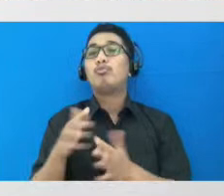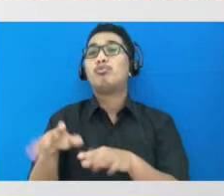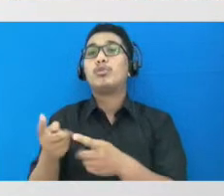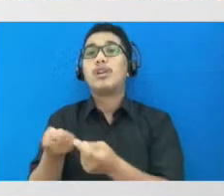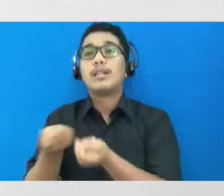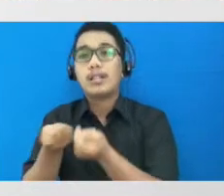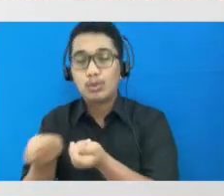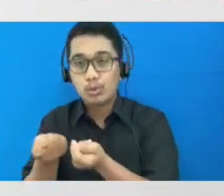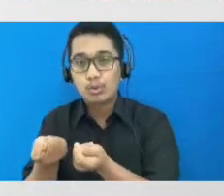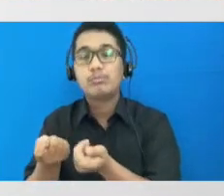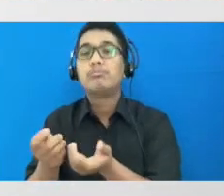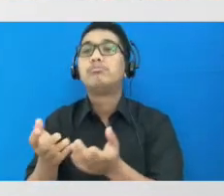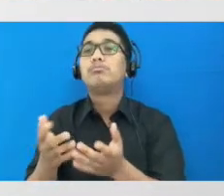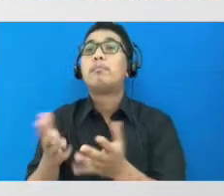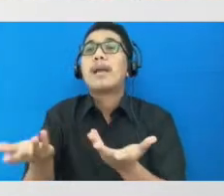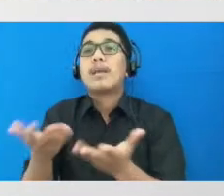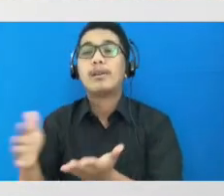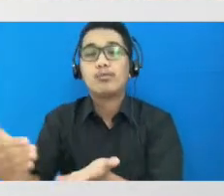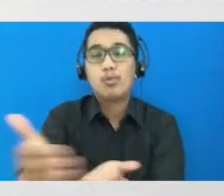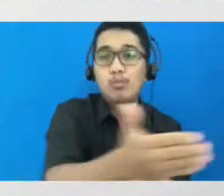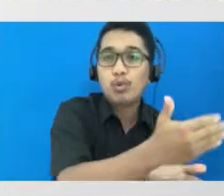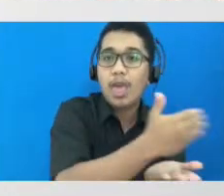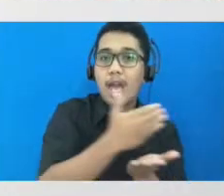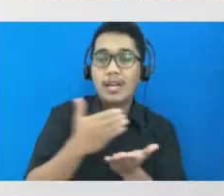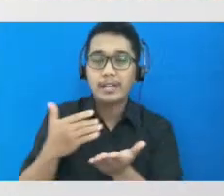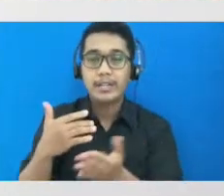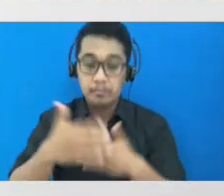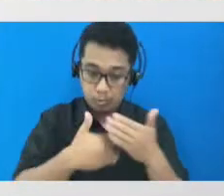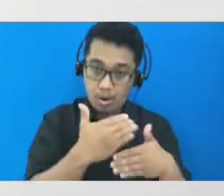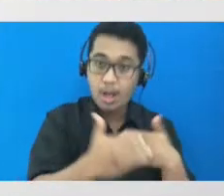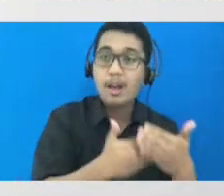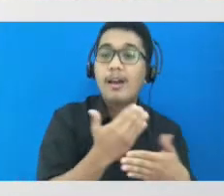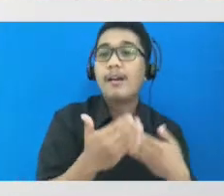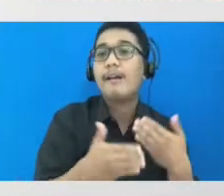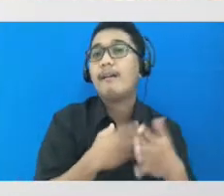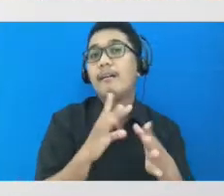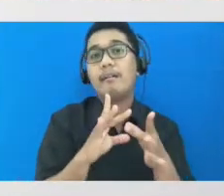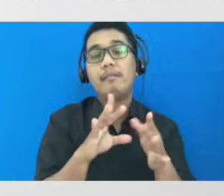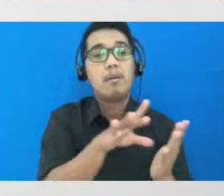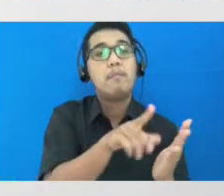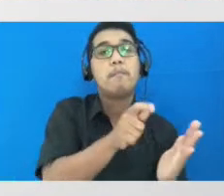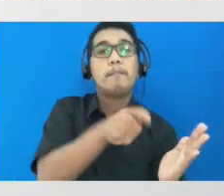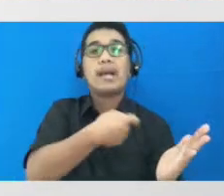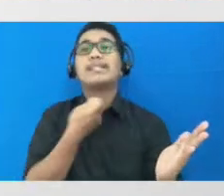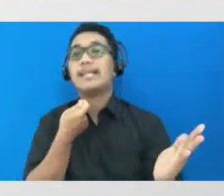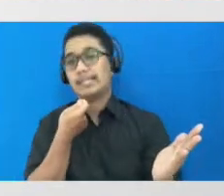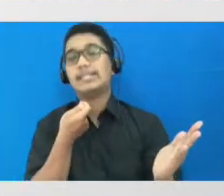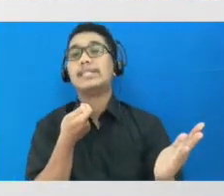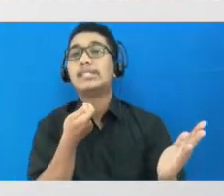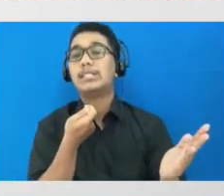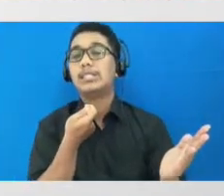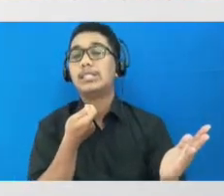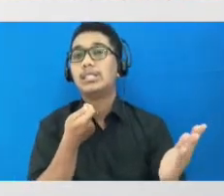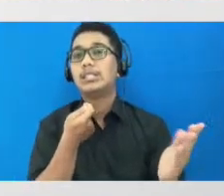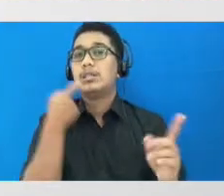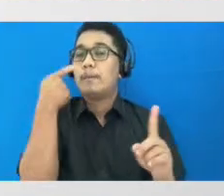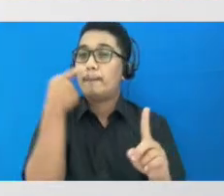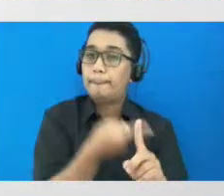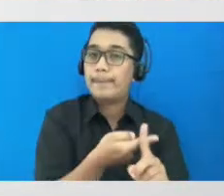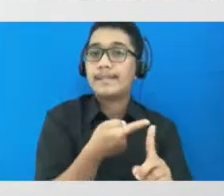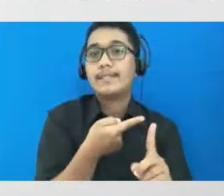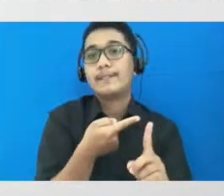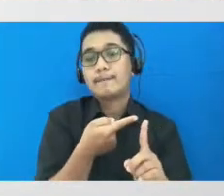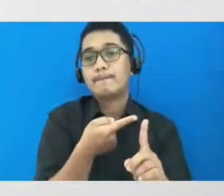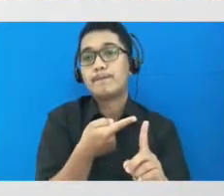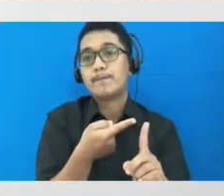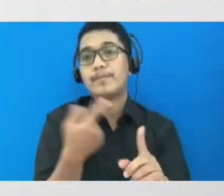dikumpulkan, di-sharing, bagaimana data itu digunakan, dan juga